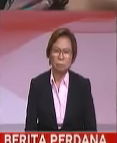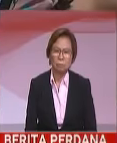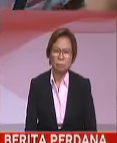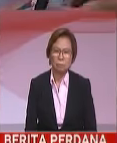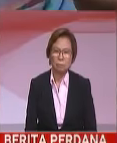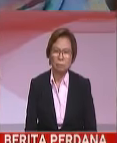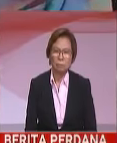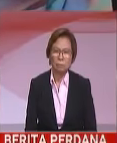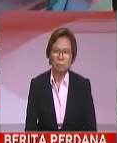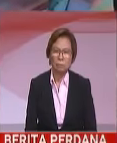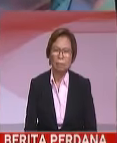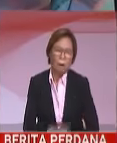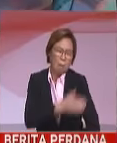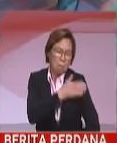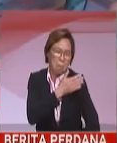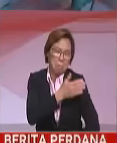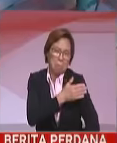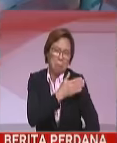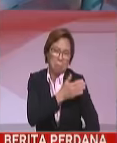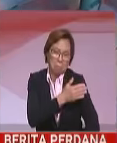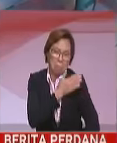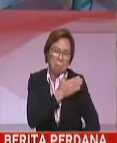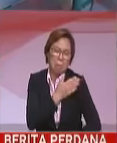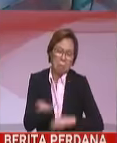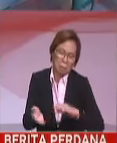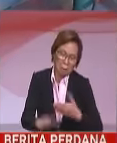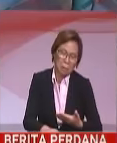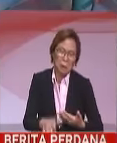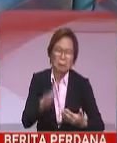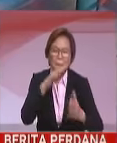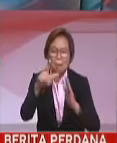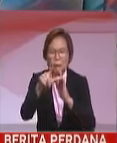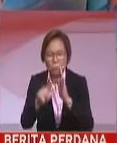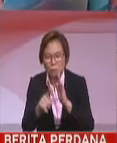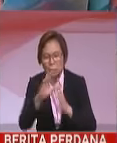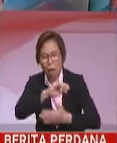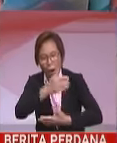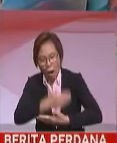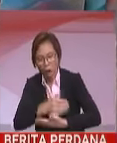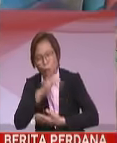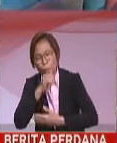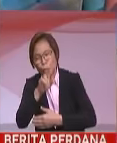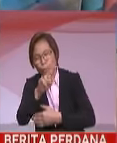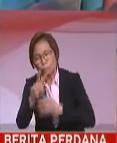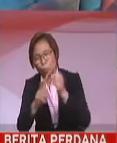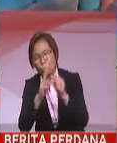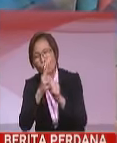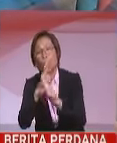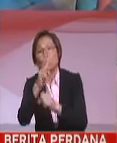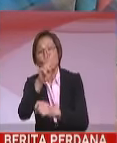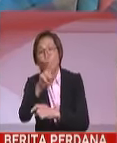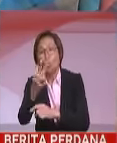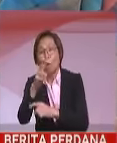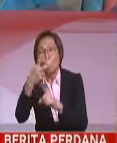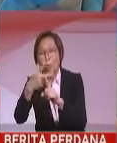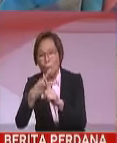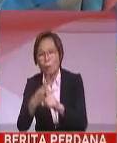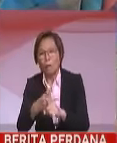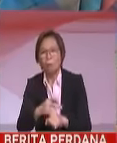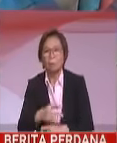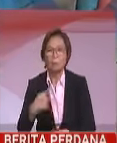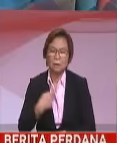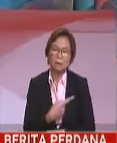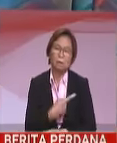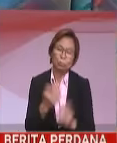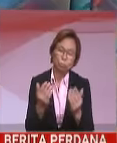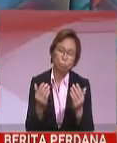punya pembantu rumah dia dan of course sebagai dilatih terus kita bagi nasihat dan kita mendoalah